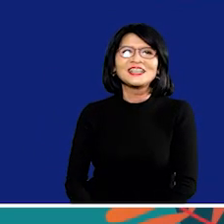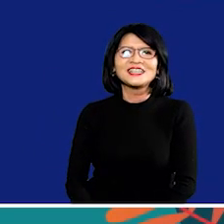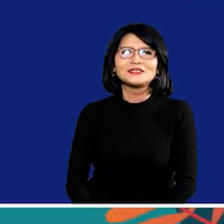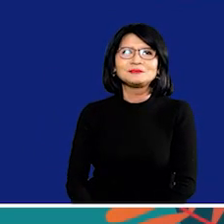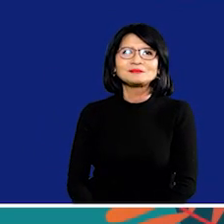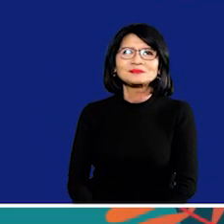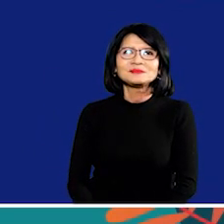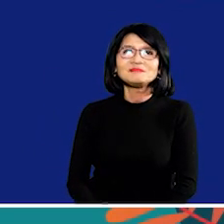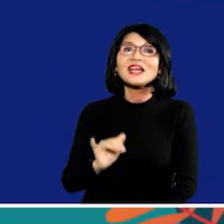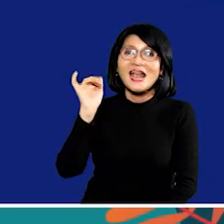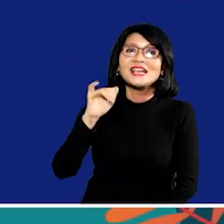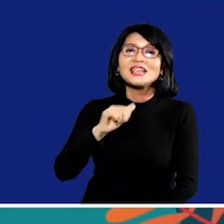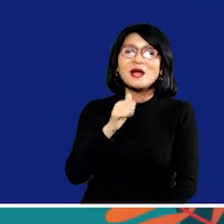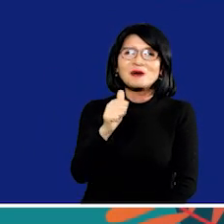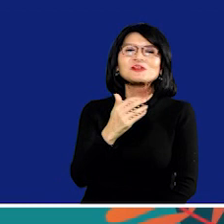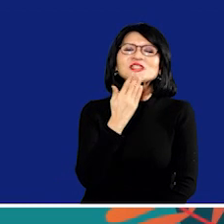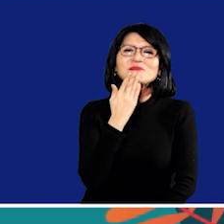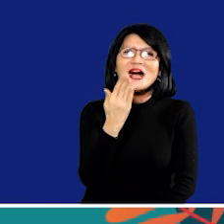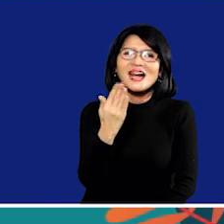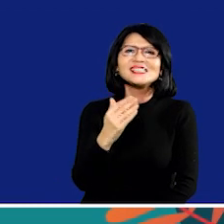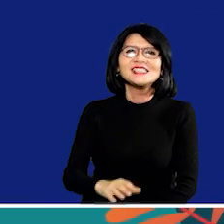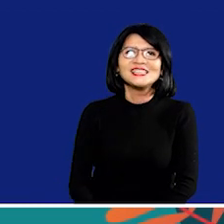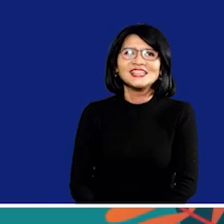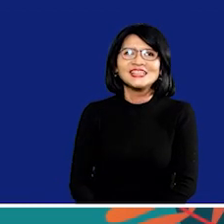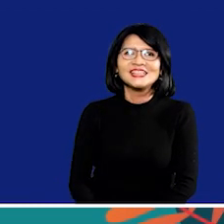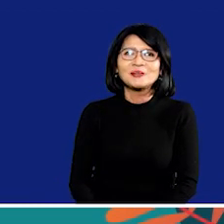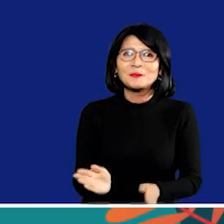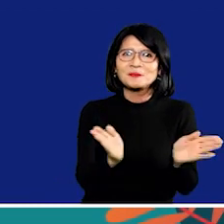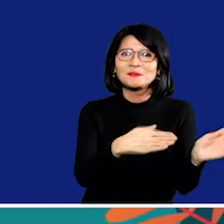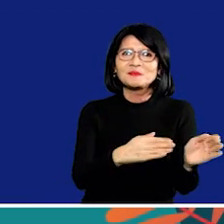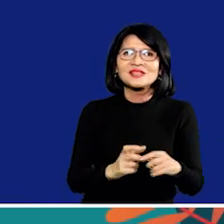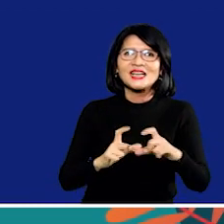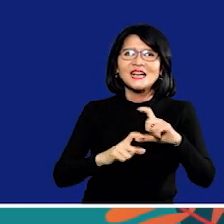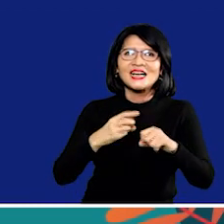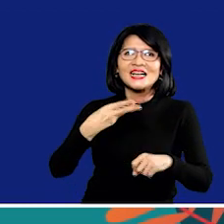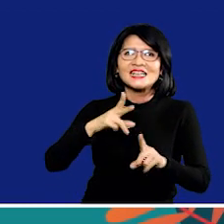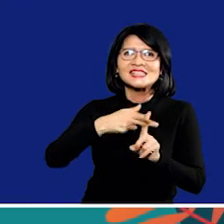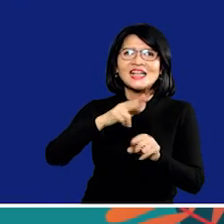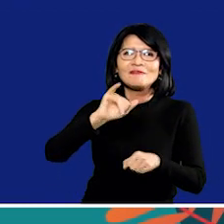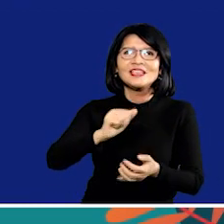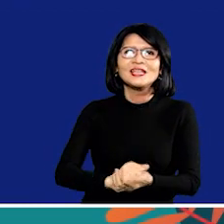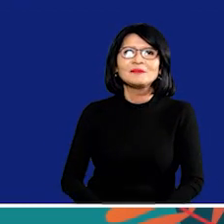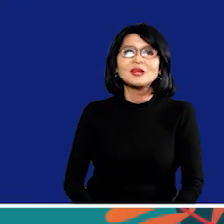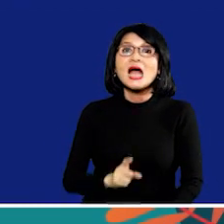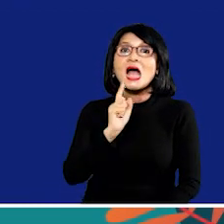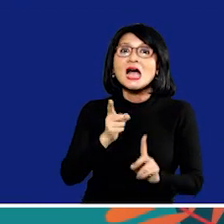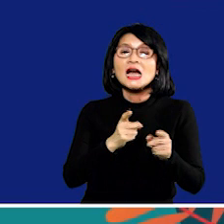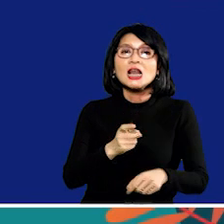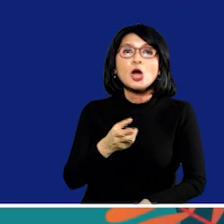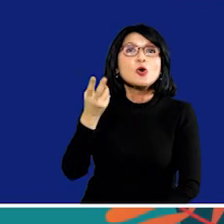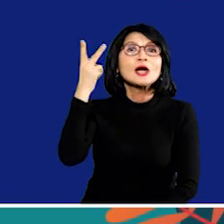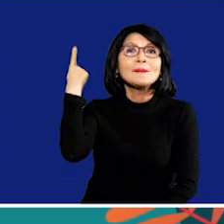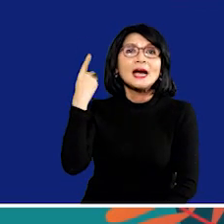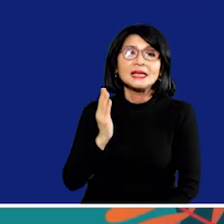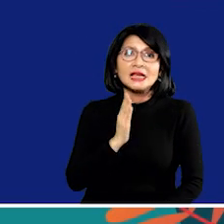Bagus. Iya. Oke, terima kasih Jewa. Selvin. Iya Pak. Nah, kalau Selvin